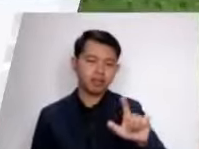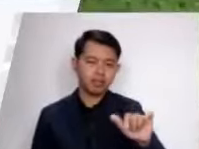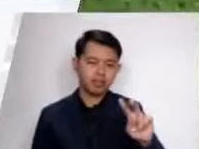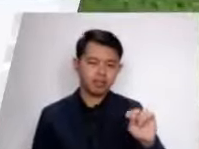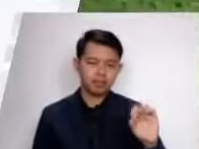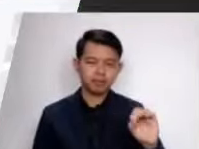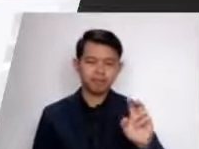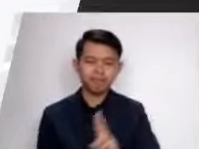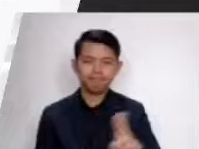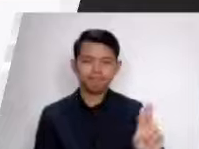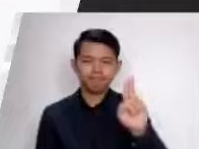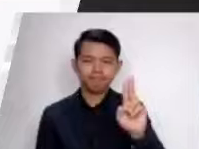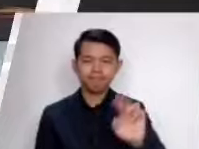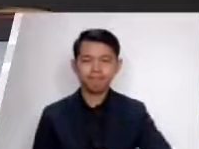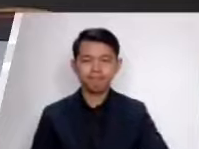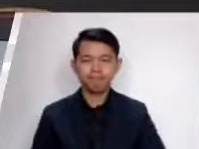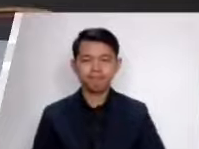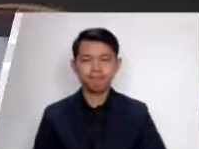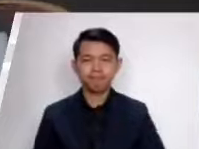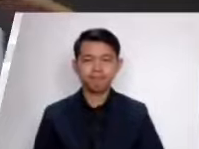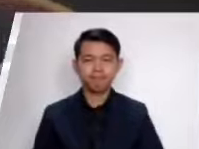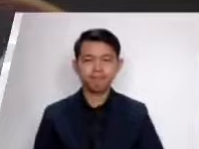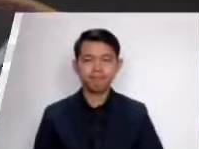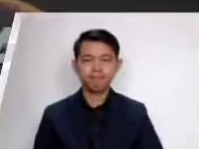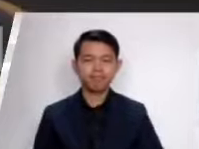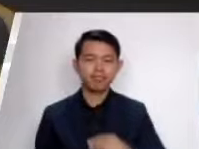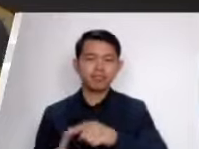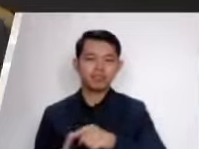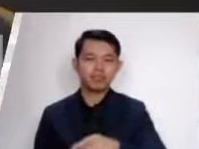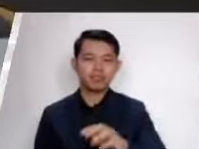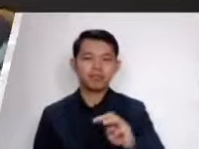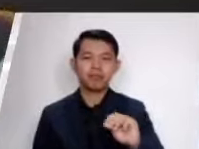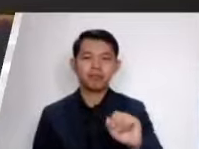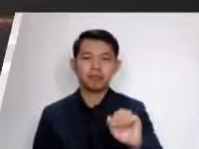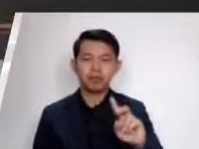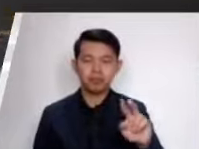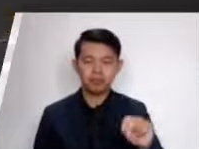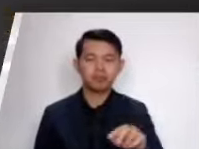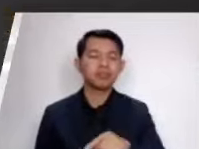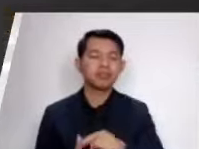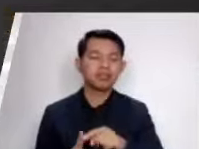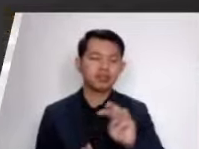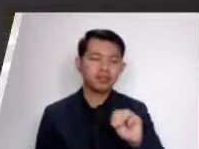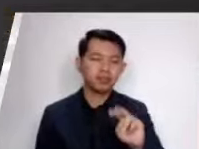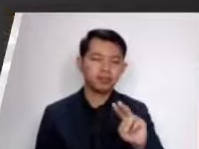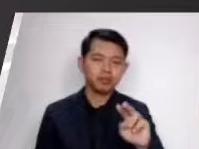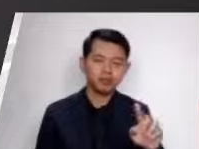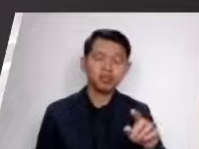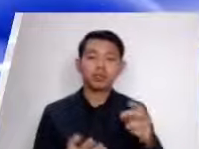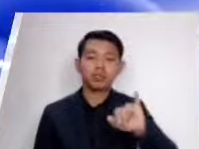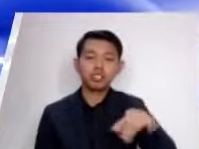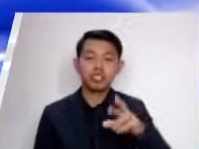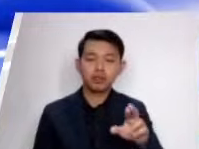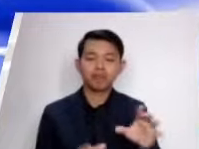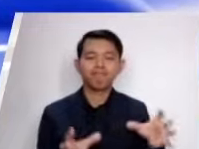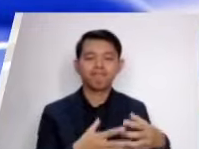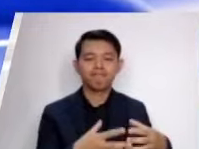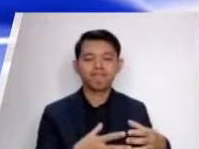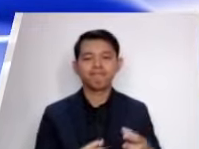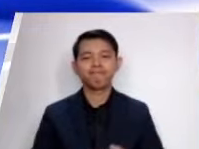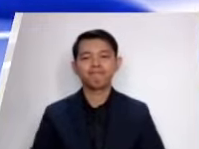Marvin Ramos ng University of Perpetual Health System Delta naman ang MVP sa junior division.